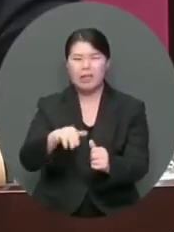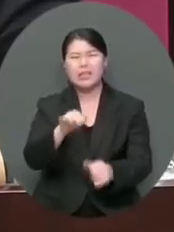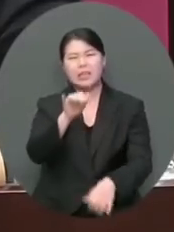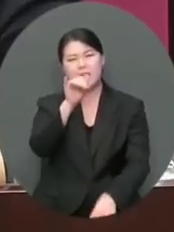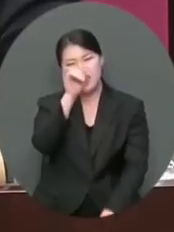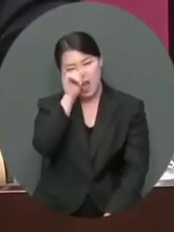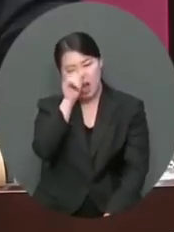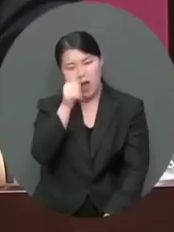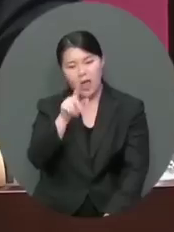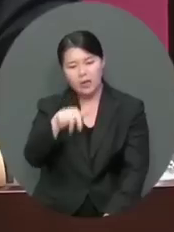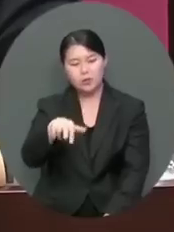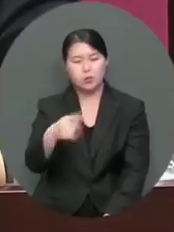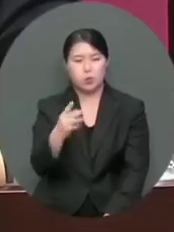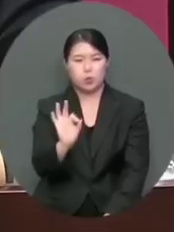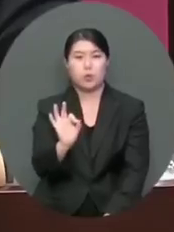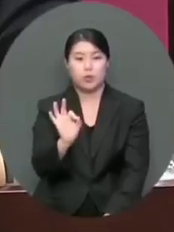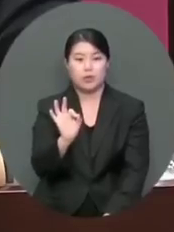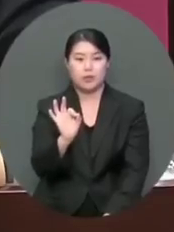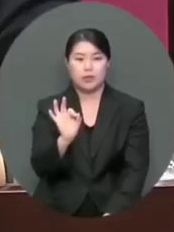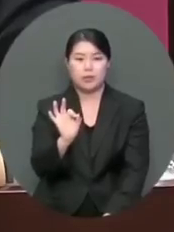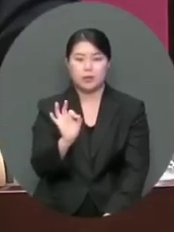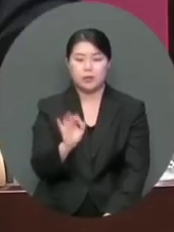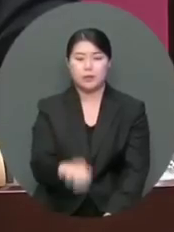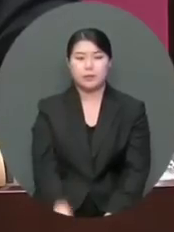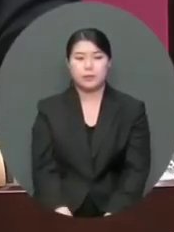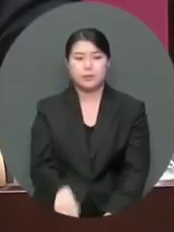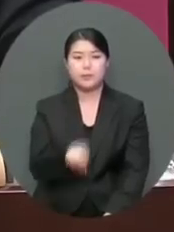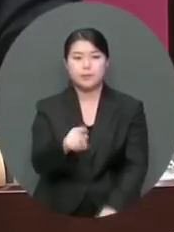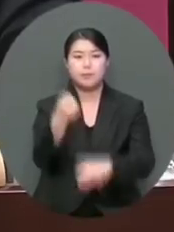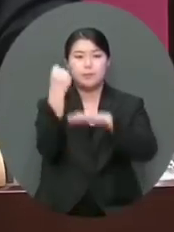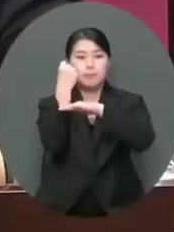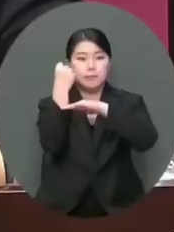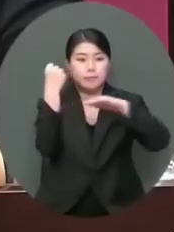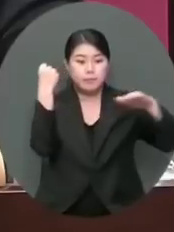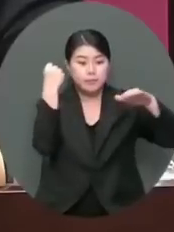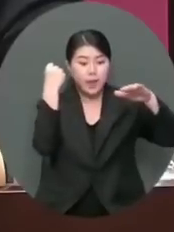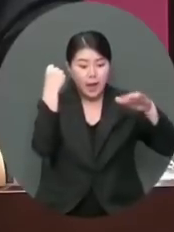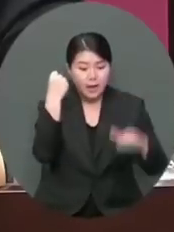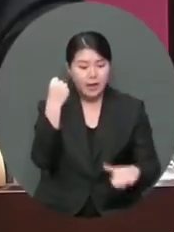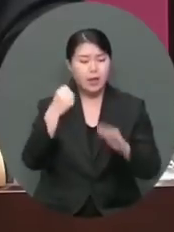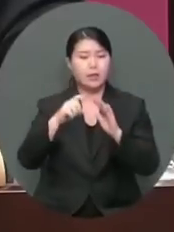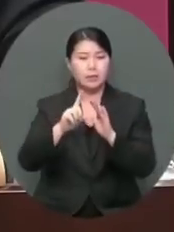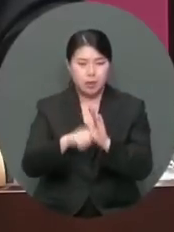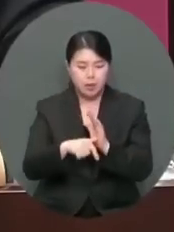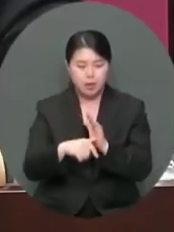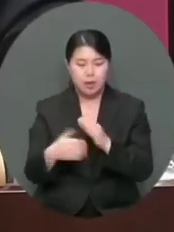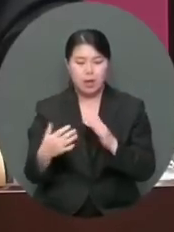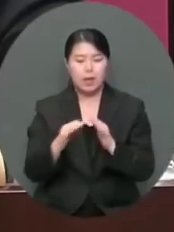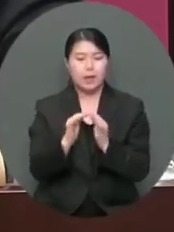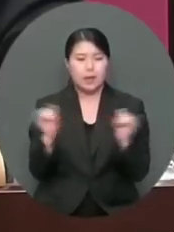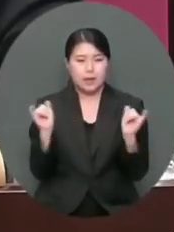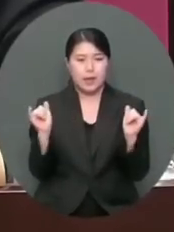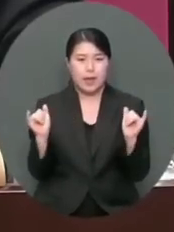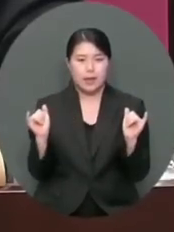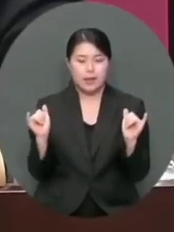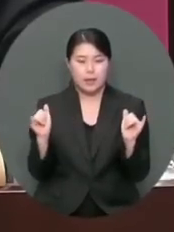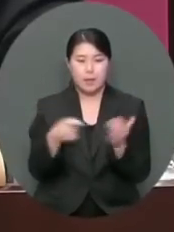그 핵종을 가지고 어떤 기준 하에 두면 인간에게 미치는